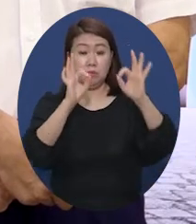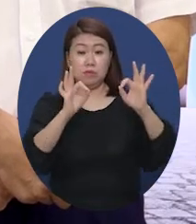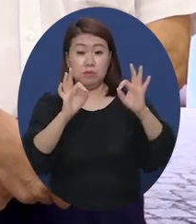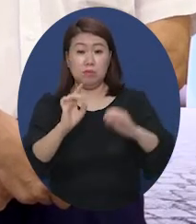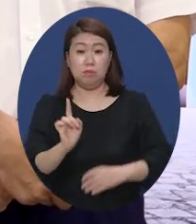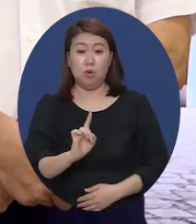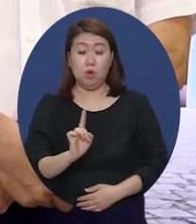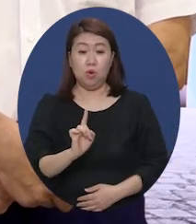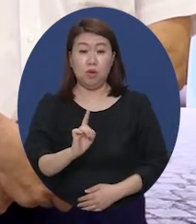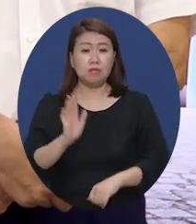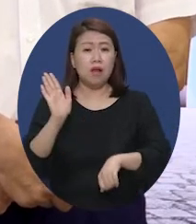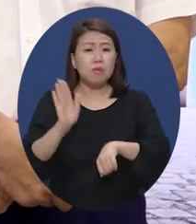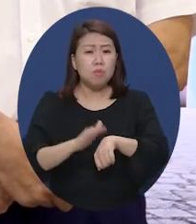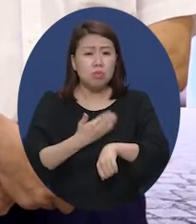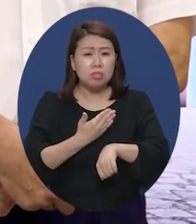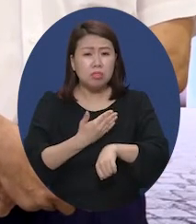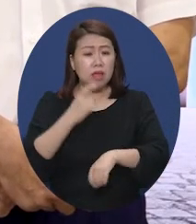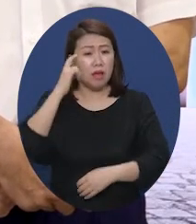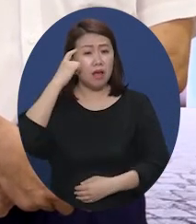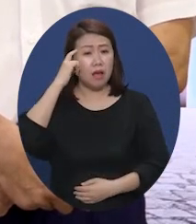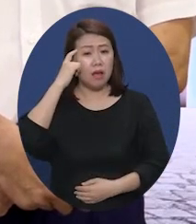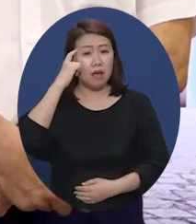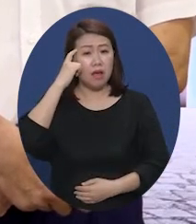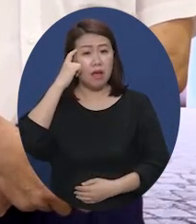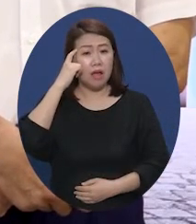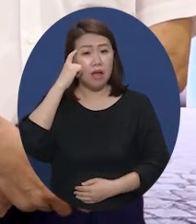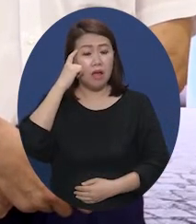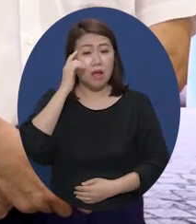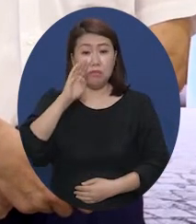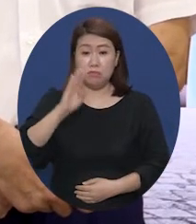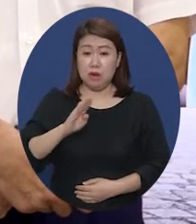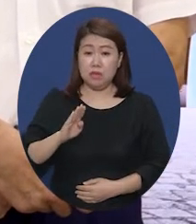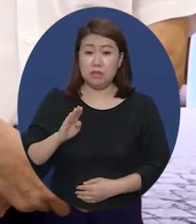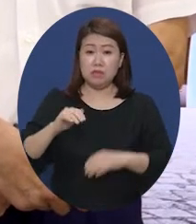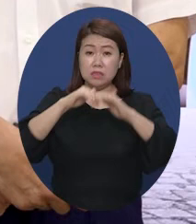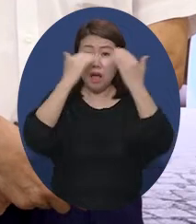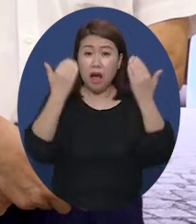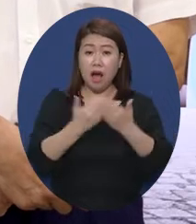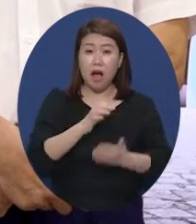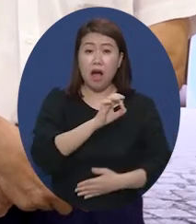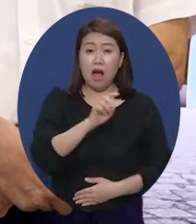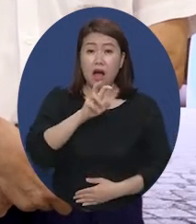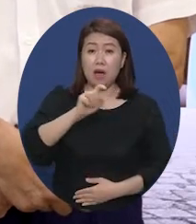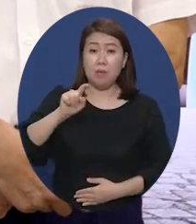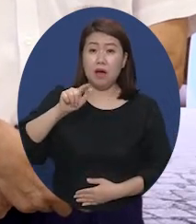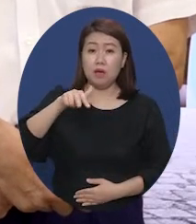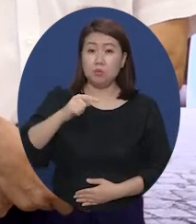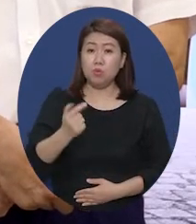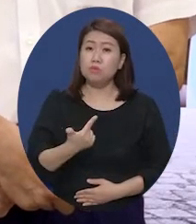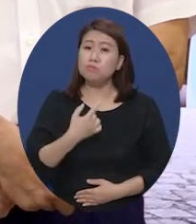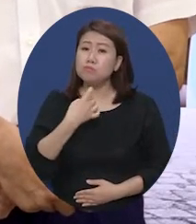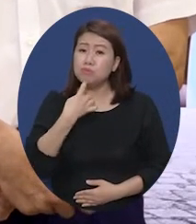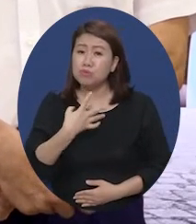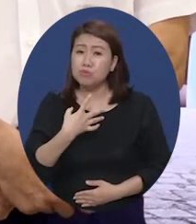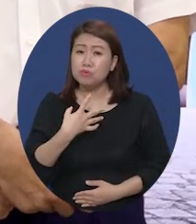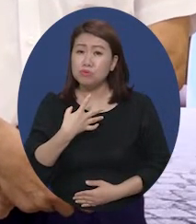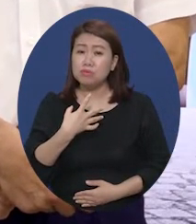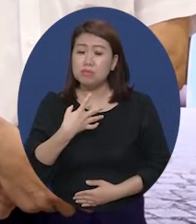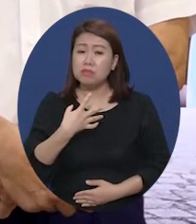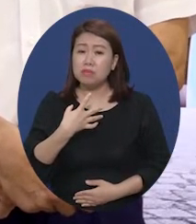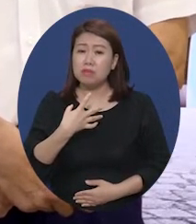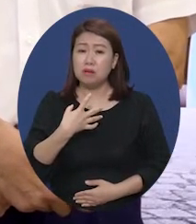느꼈던 것은 아니 자칫하면은 브라질이 아마존밖에 없고 또 아마존에서 그 프로그램에서 비친